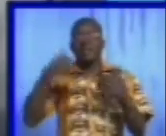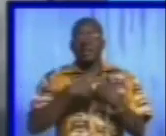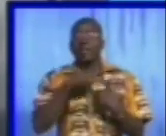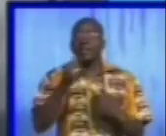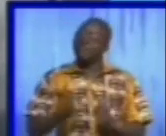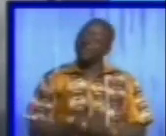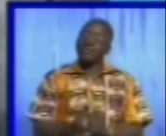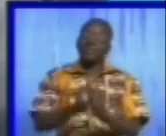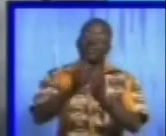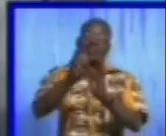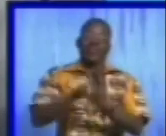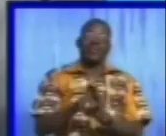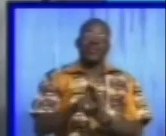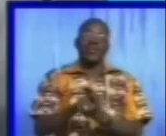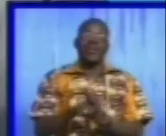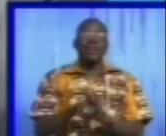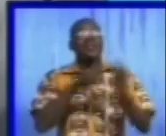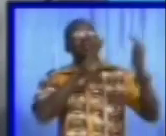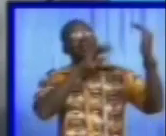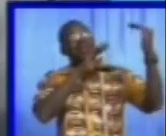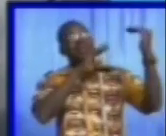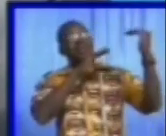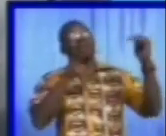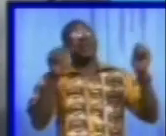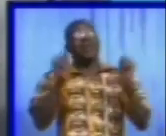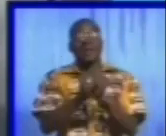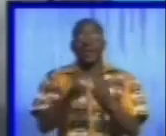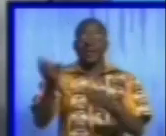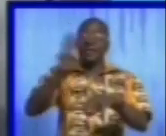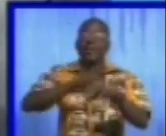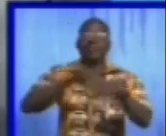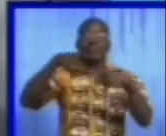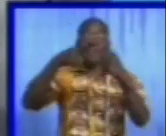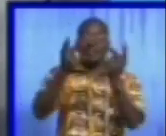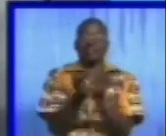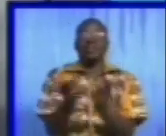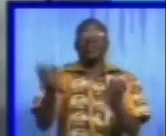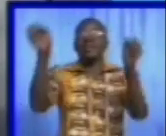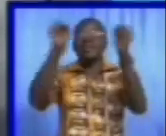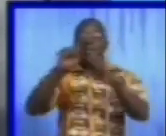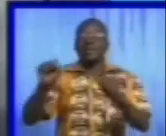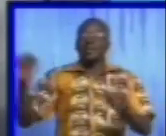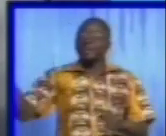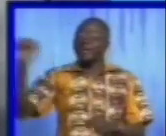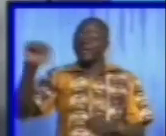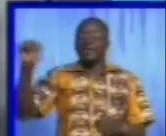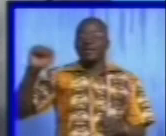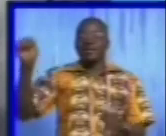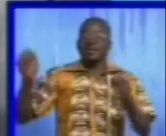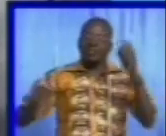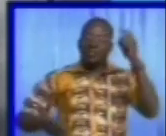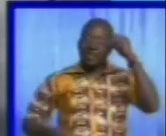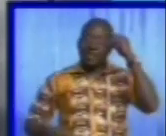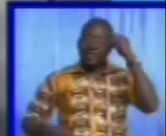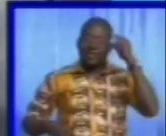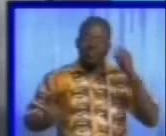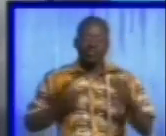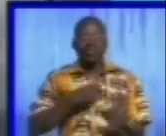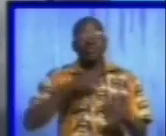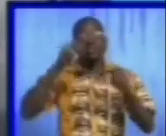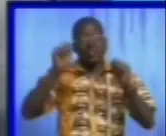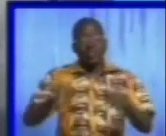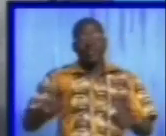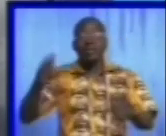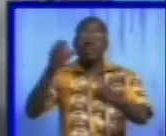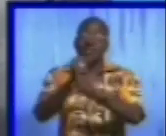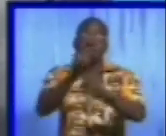d'accompagnement. Nous espérons évidemment qu'avec la mise en place du système d'assurance maladie universelle, nous pourrons enfin prendre